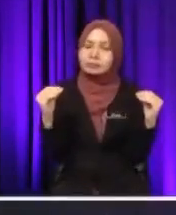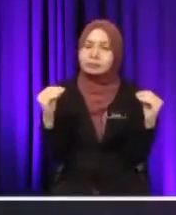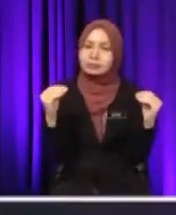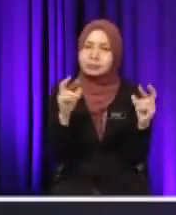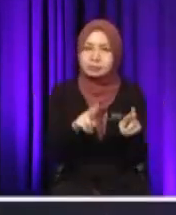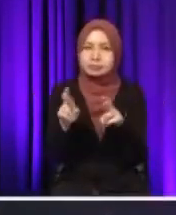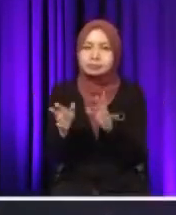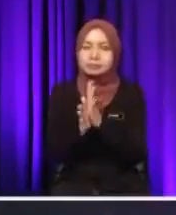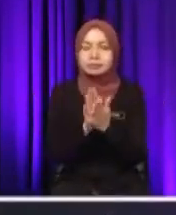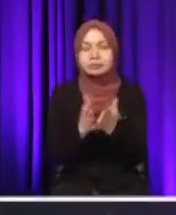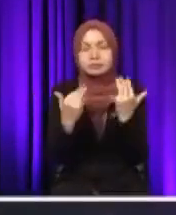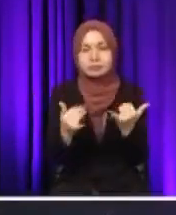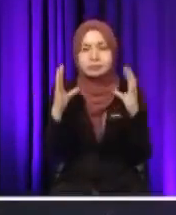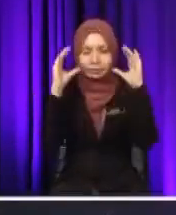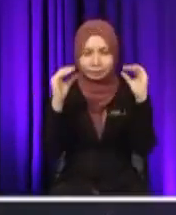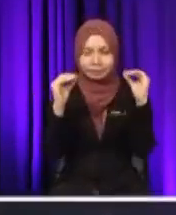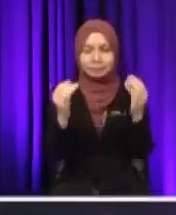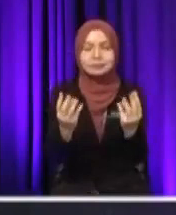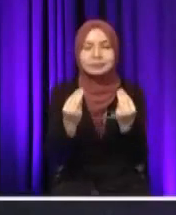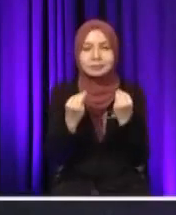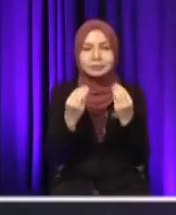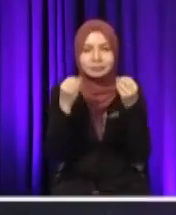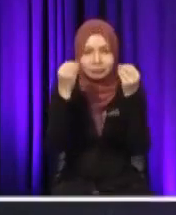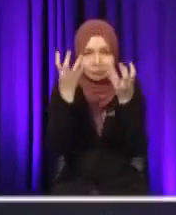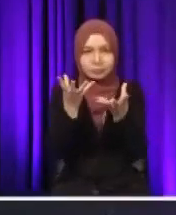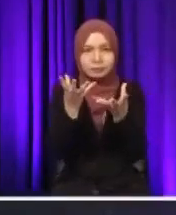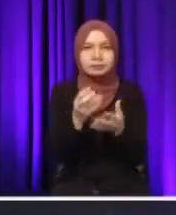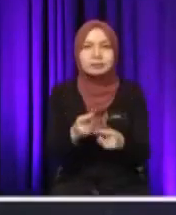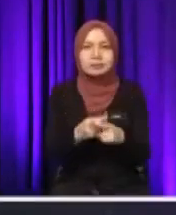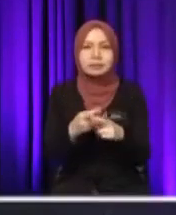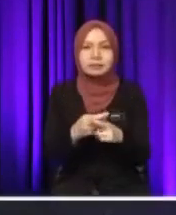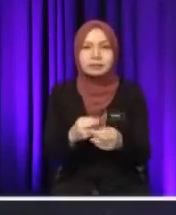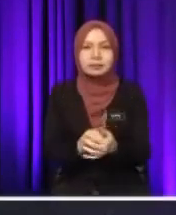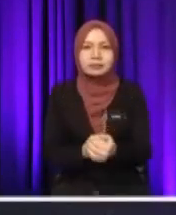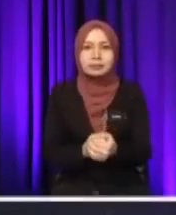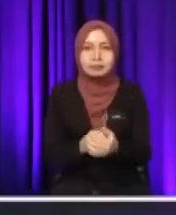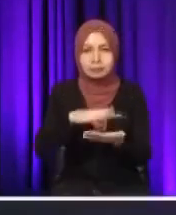kongsikan rumusan tentang topik kita hari ini iaitu minyak sawit? Silakan. Okey, saya